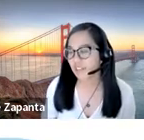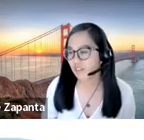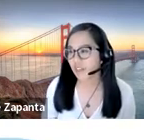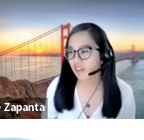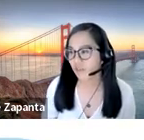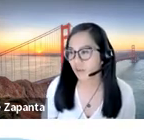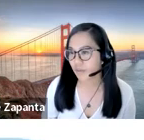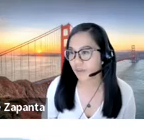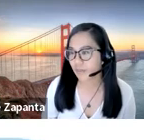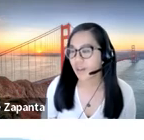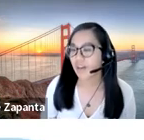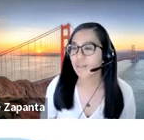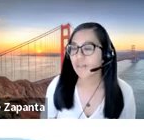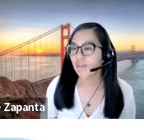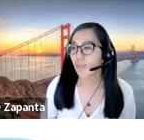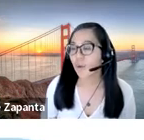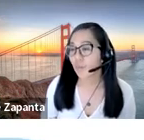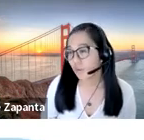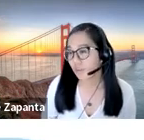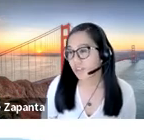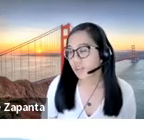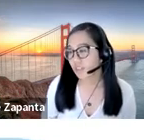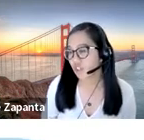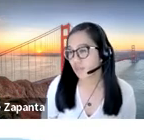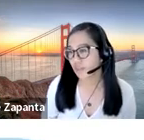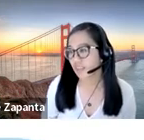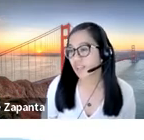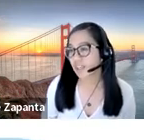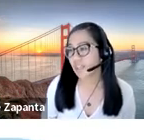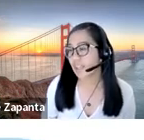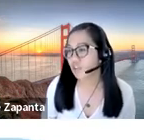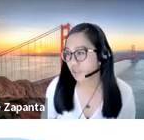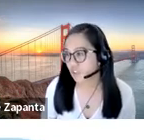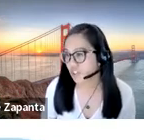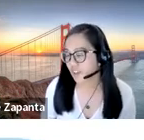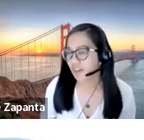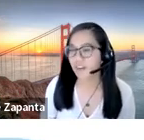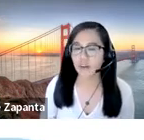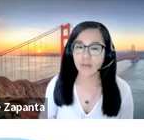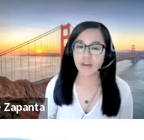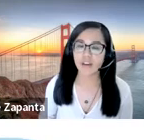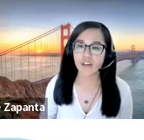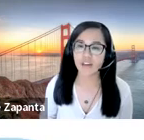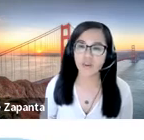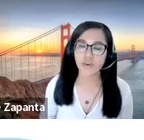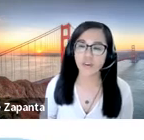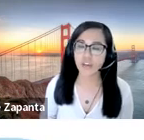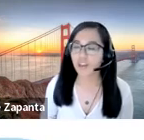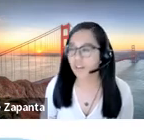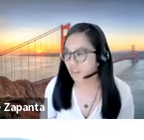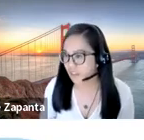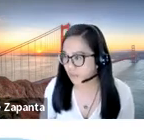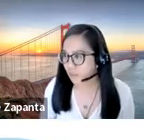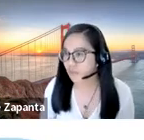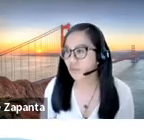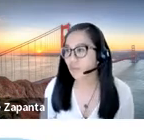is an interactive roadmap where we focused on each month an age range. Well, and